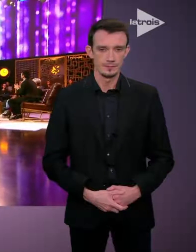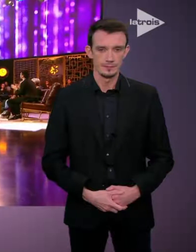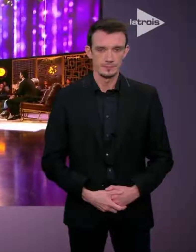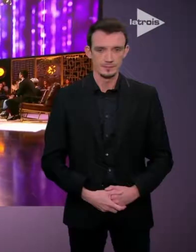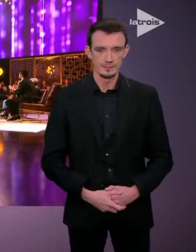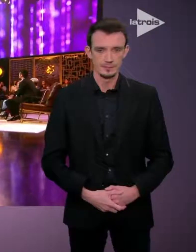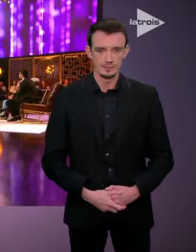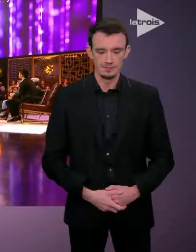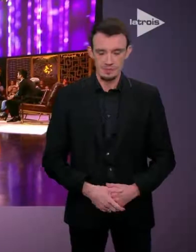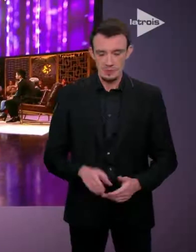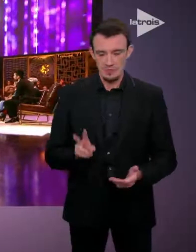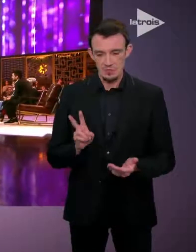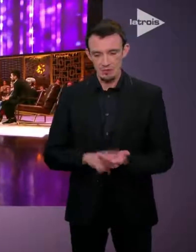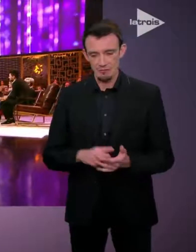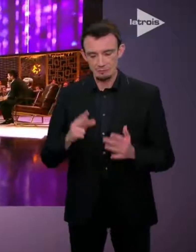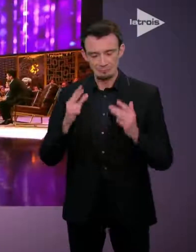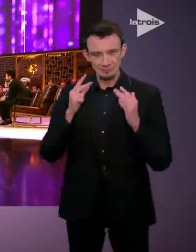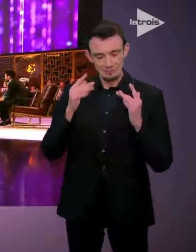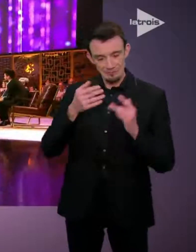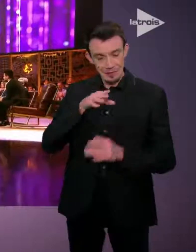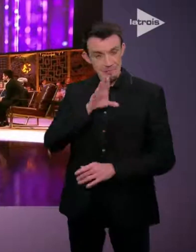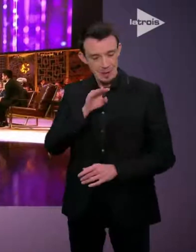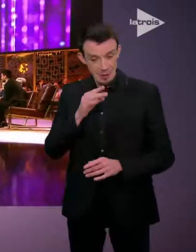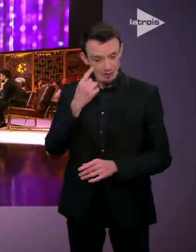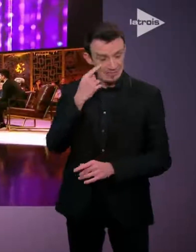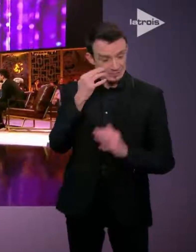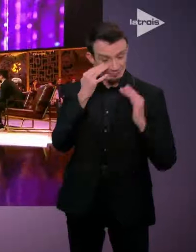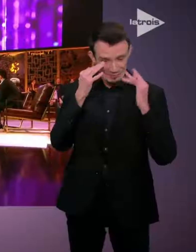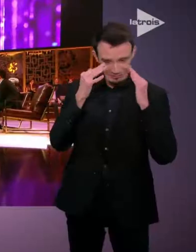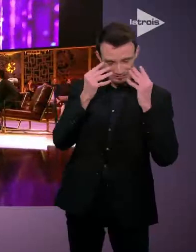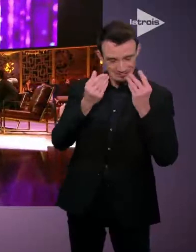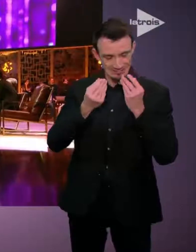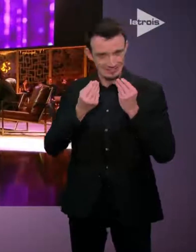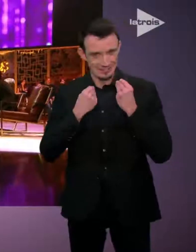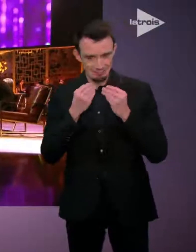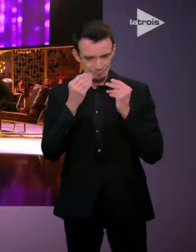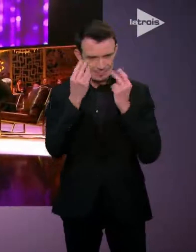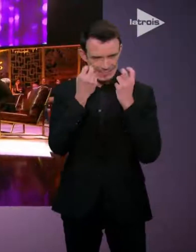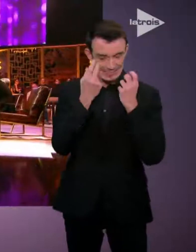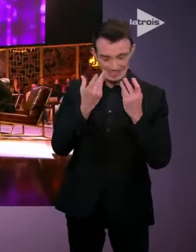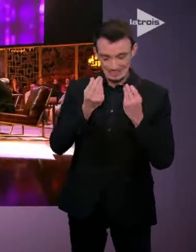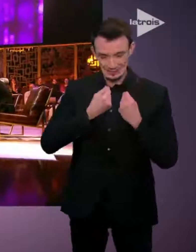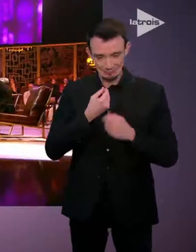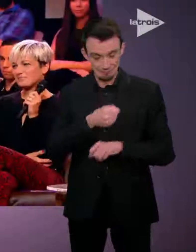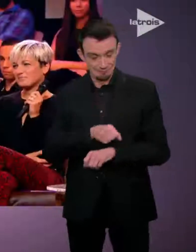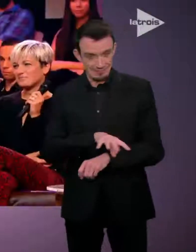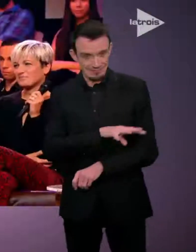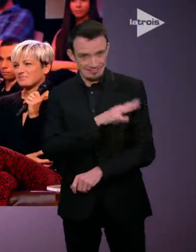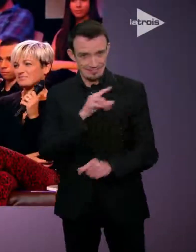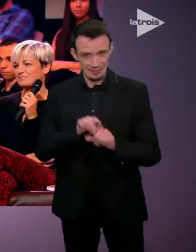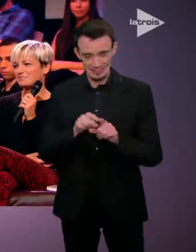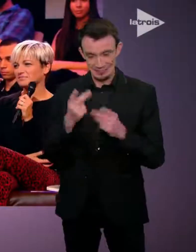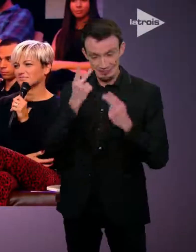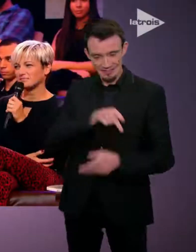Il n'y a rien de plus beau que les yeux d'une maman qui brille quand elle parle de son fils. Et toute cette fierté qui se dégage,